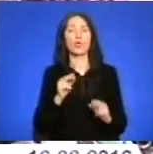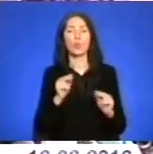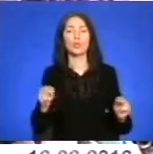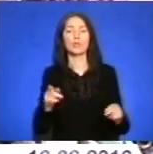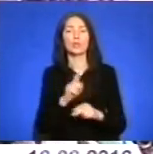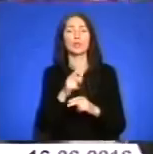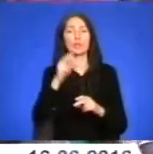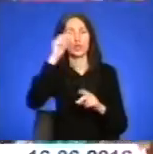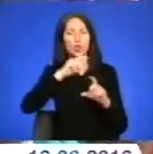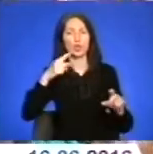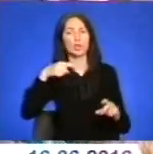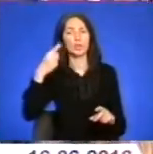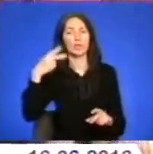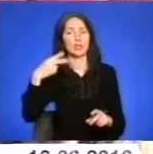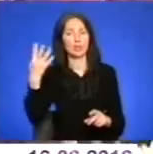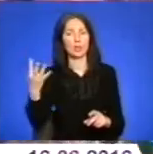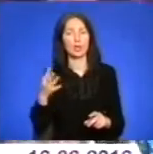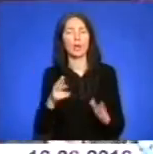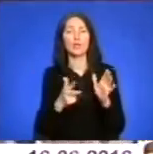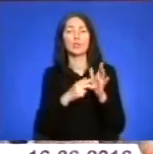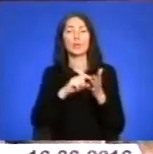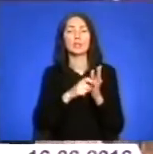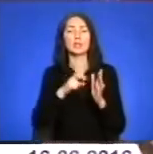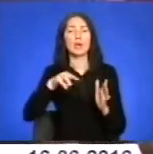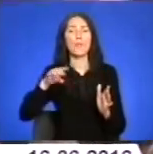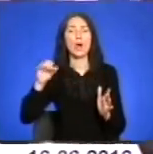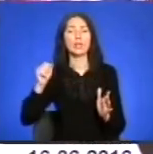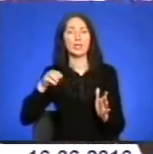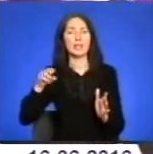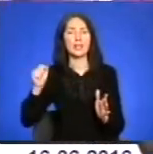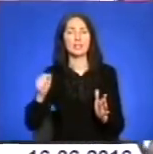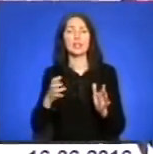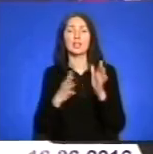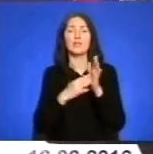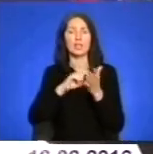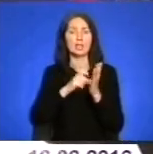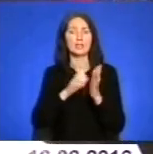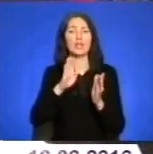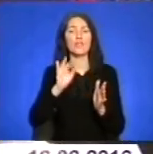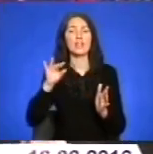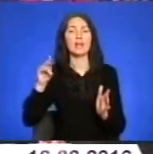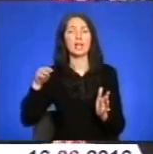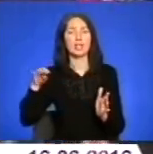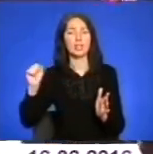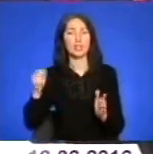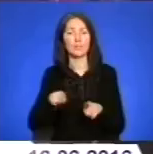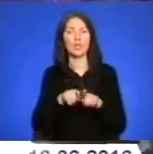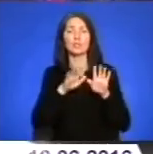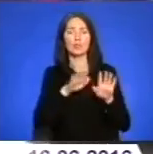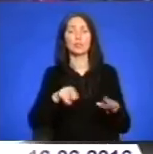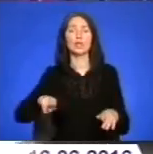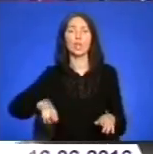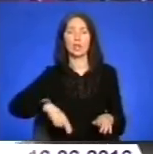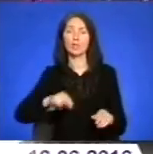24, восьмикласниці Марти Української та дев'ятикласника Віталія Данчишина, а також заступника директора з виховної роботи цього навчального